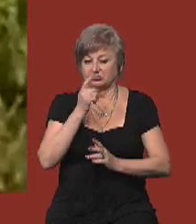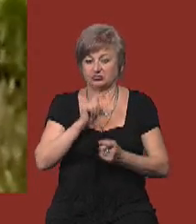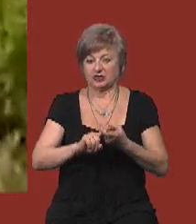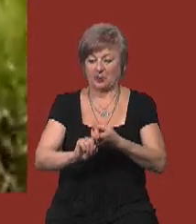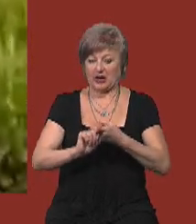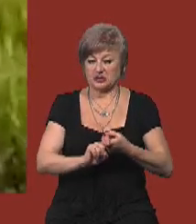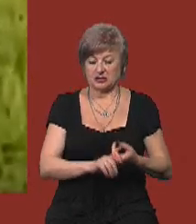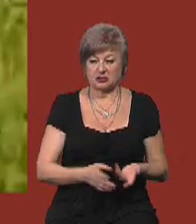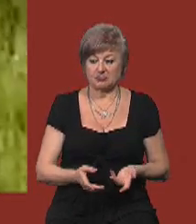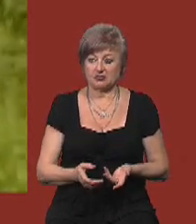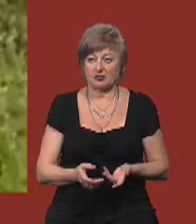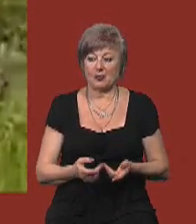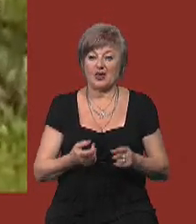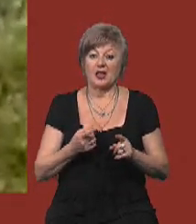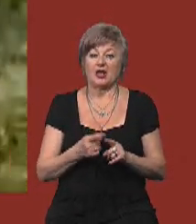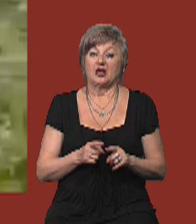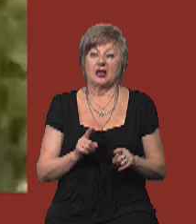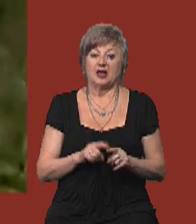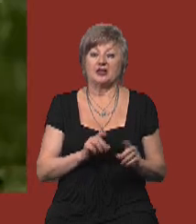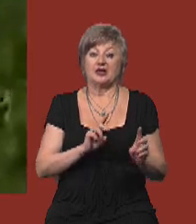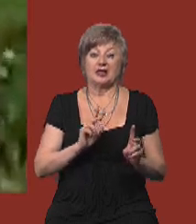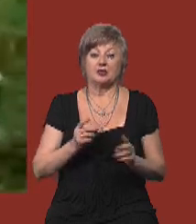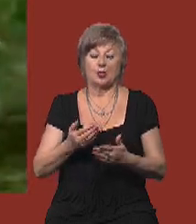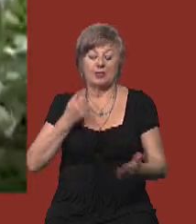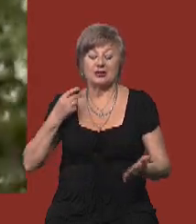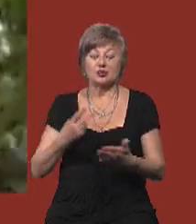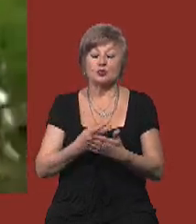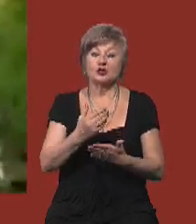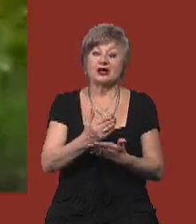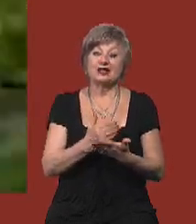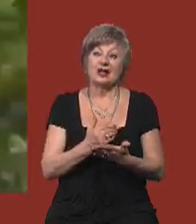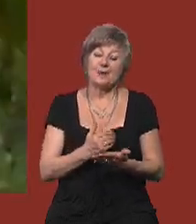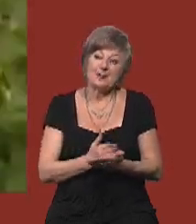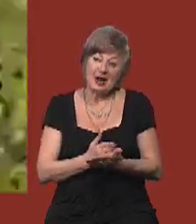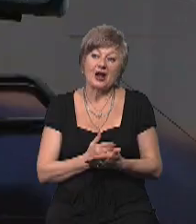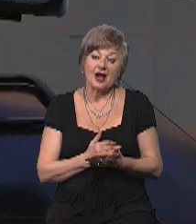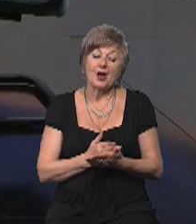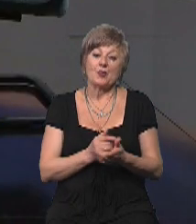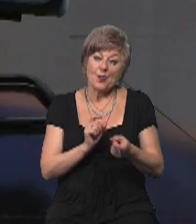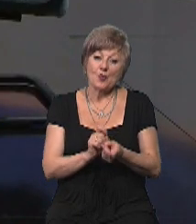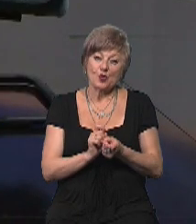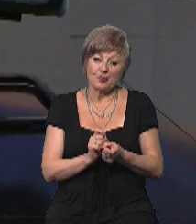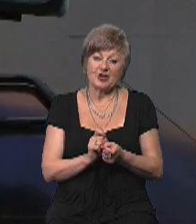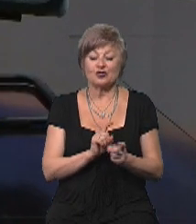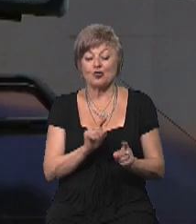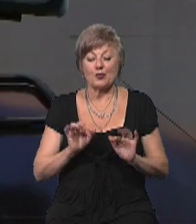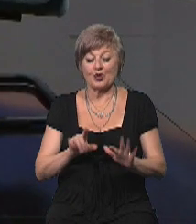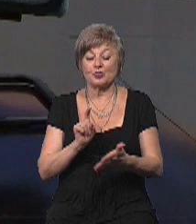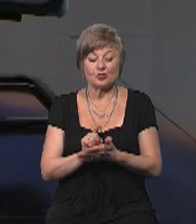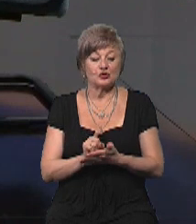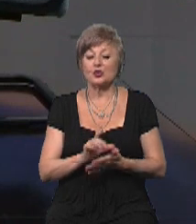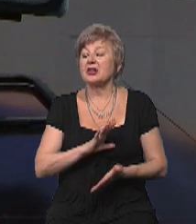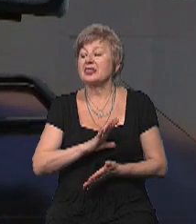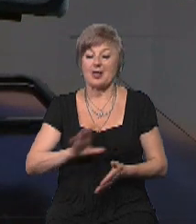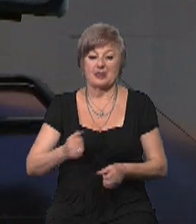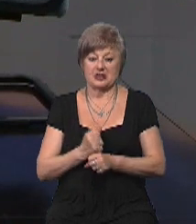землю, а ті, які були передбачені програмою боротьби з амброзією, заходи, які мали зробити, вони не були